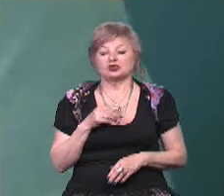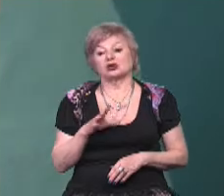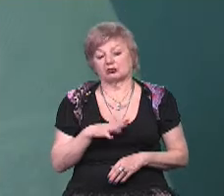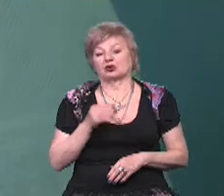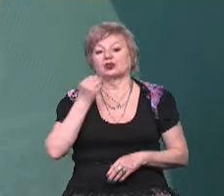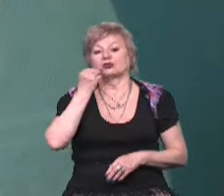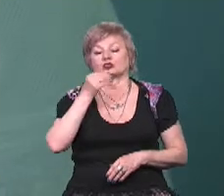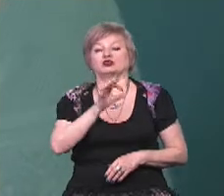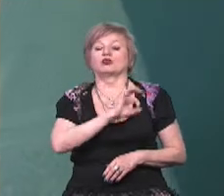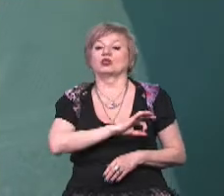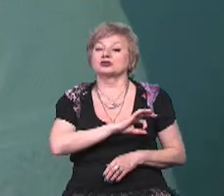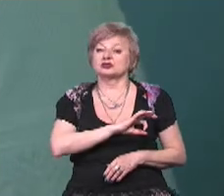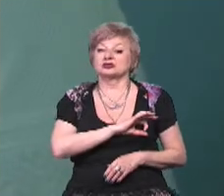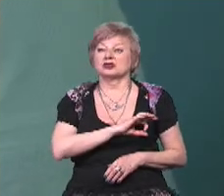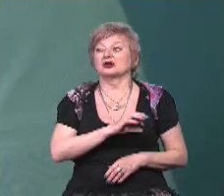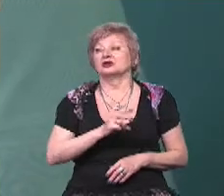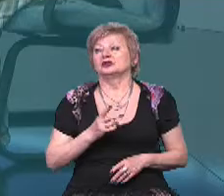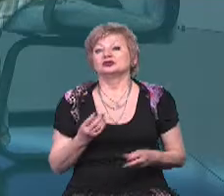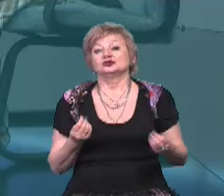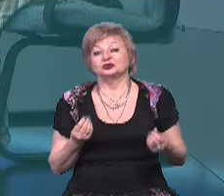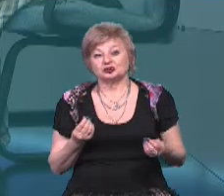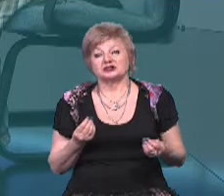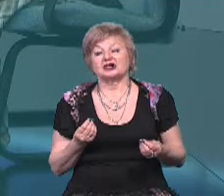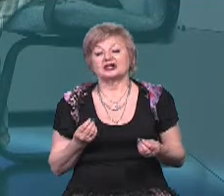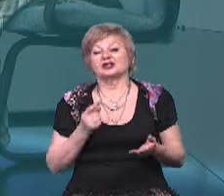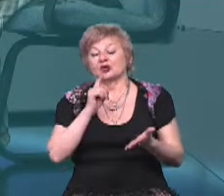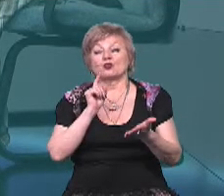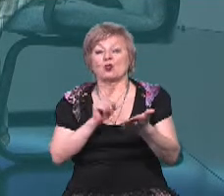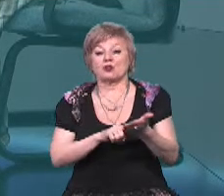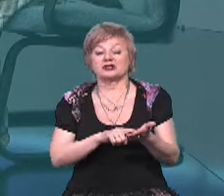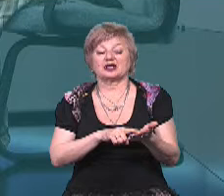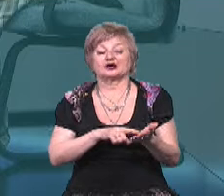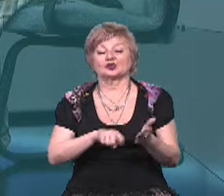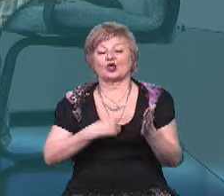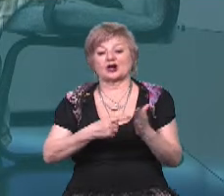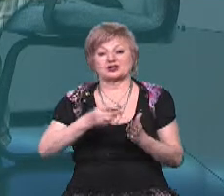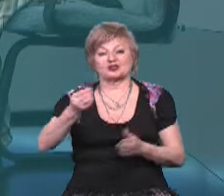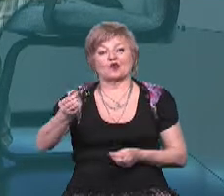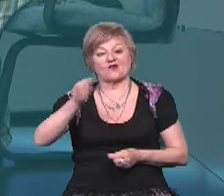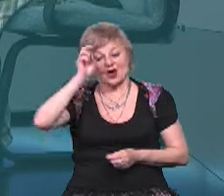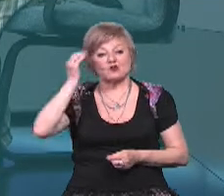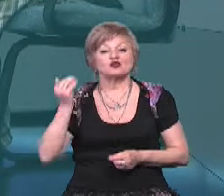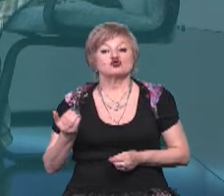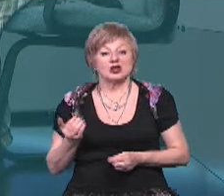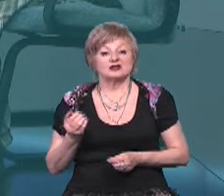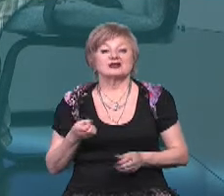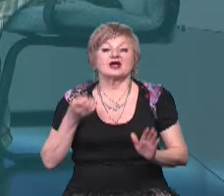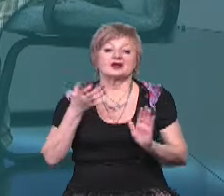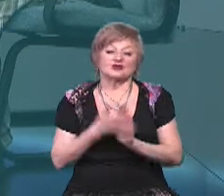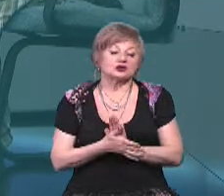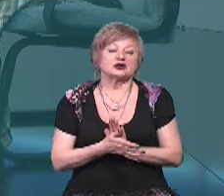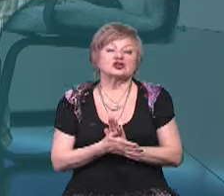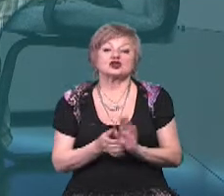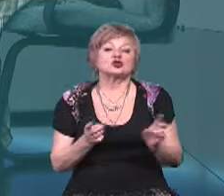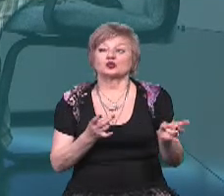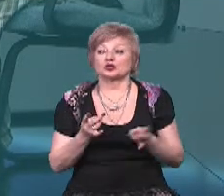значно більше користі. Ну, а гроші, ну, ці гроші надходять, звісно, до місцевого бюджету і витрачаються, ну, їх неможливо, ну,